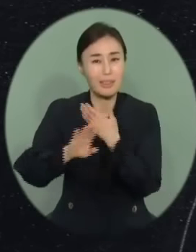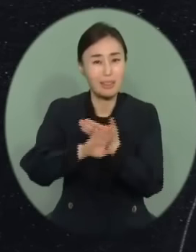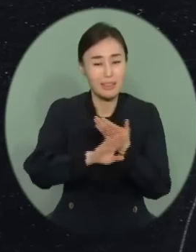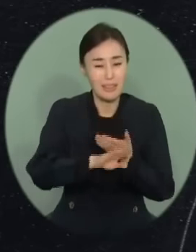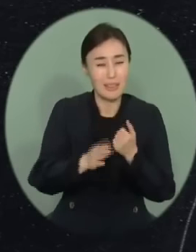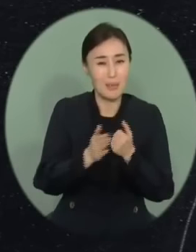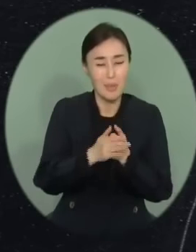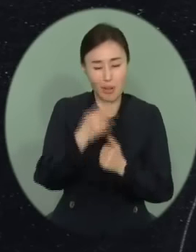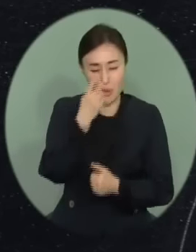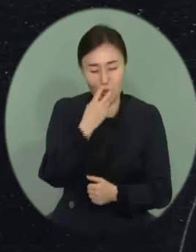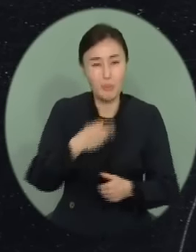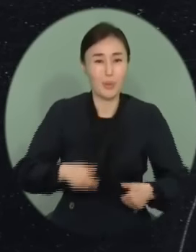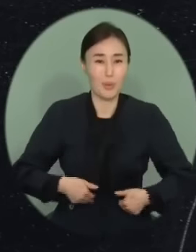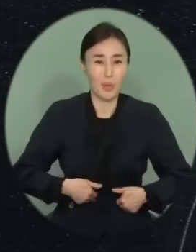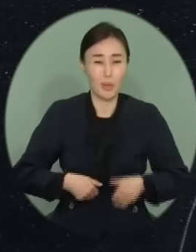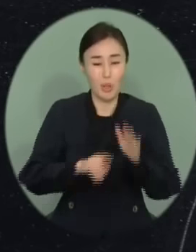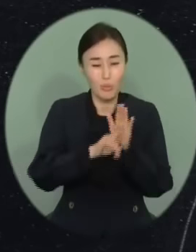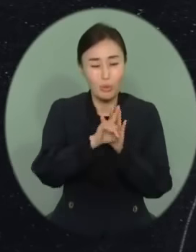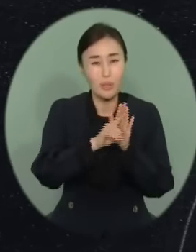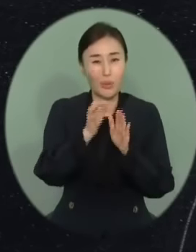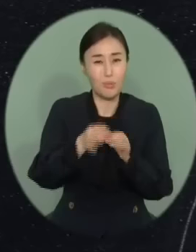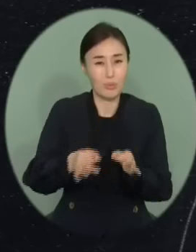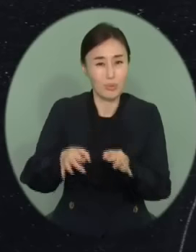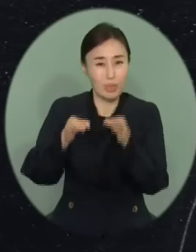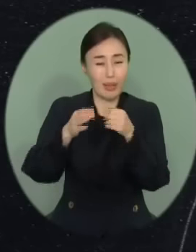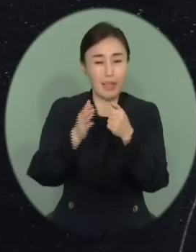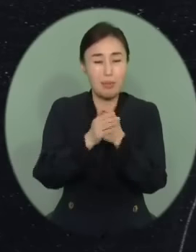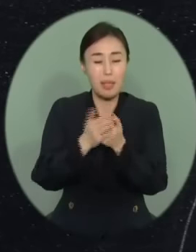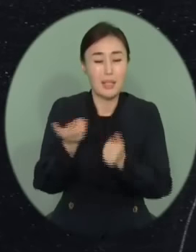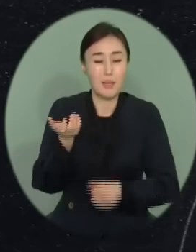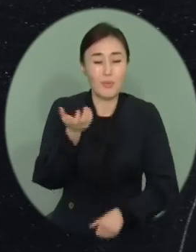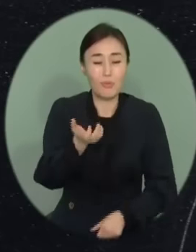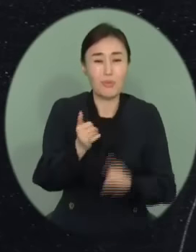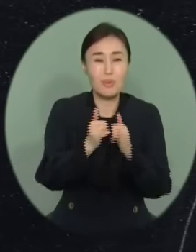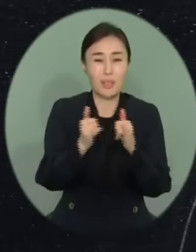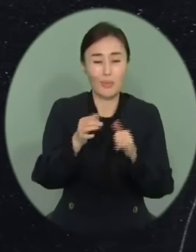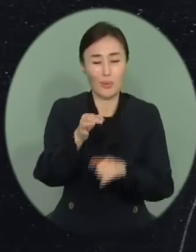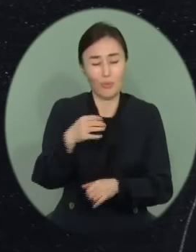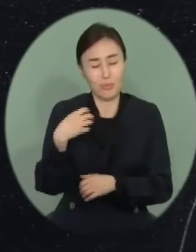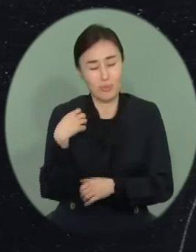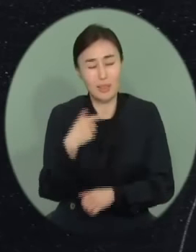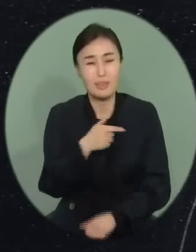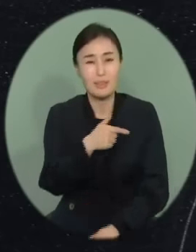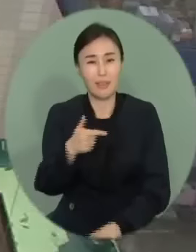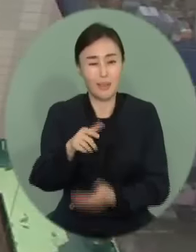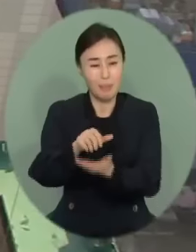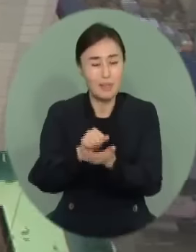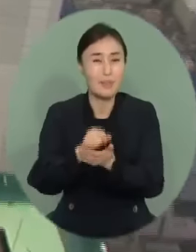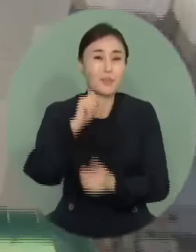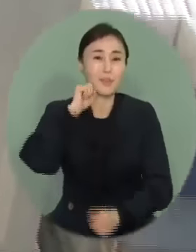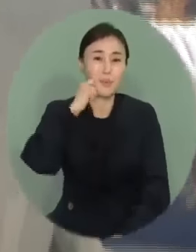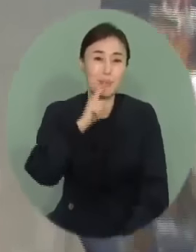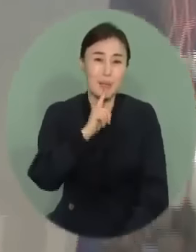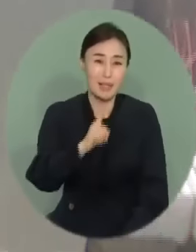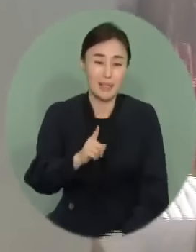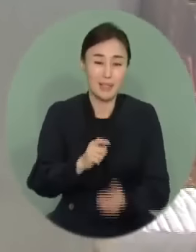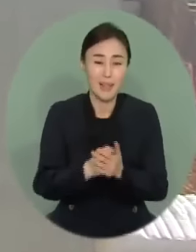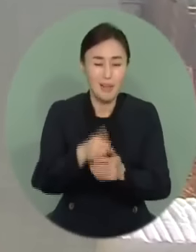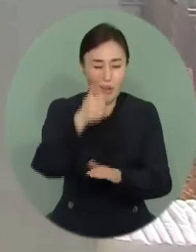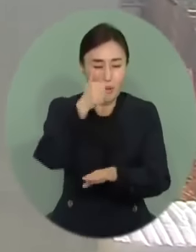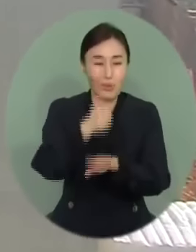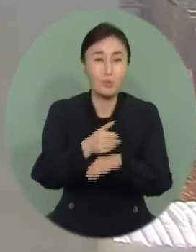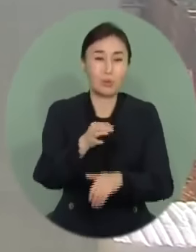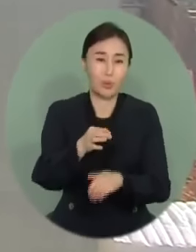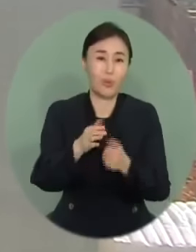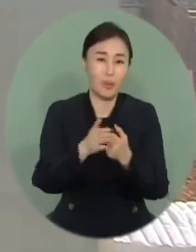필요하다거나 분양가가 상승해 입주 예정자에게 재정 부담이 늘어난다는 돈이 문제인